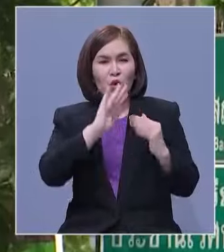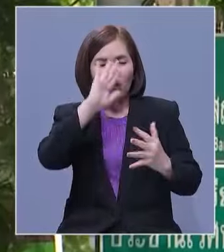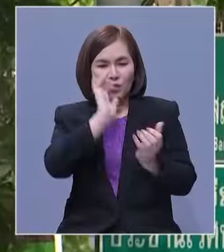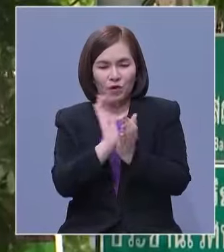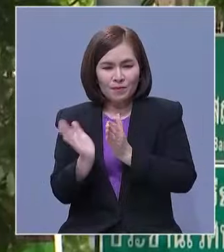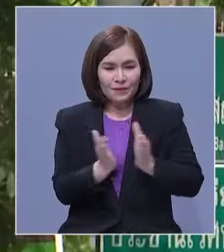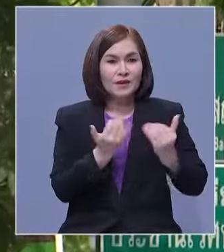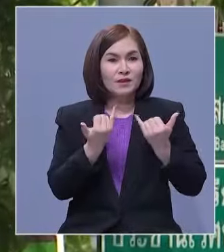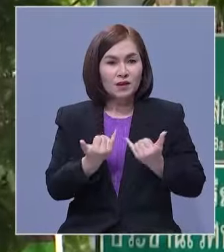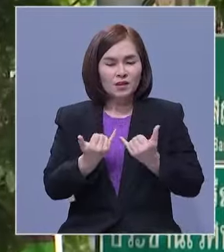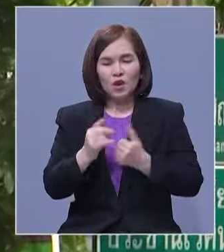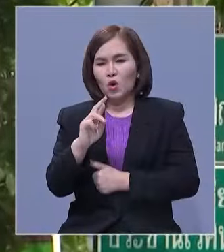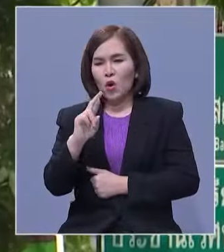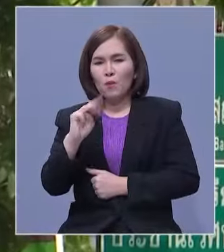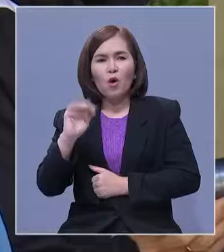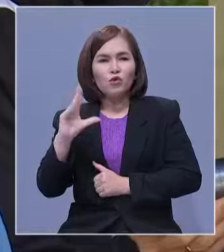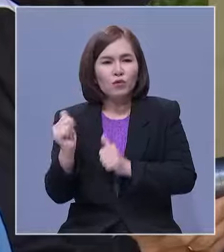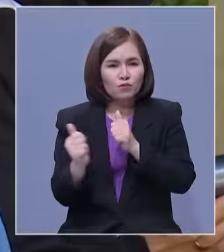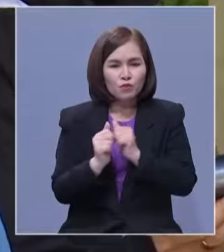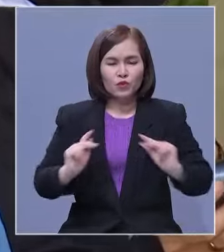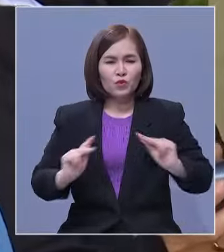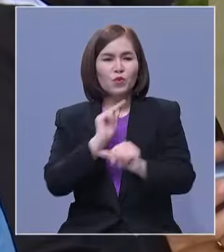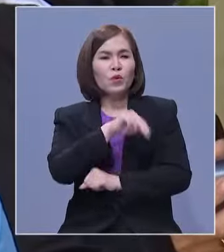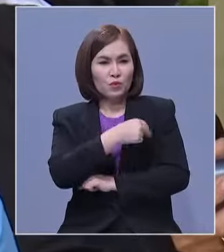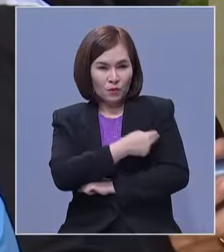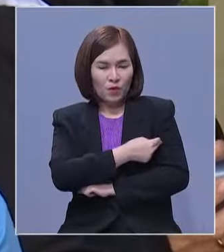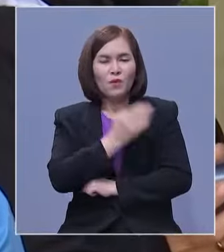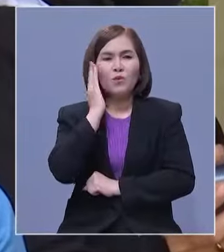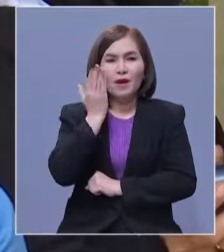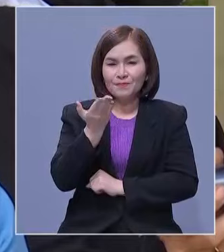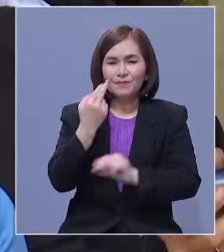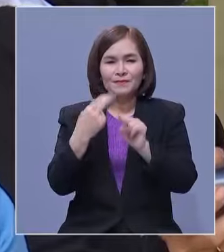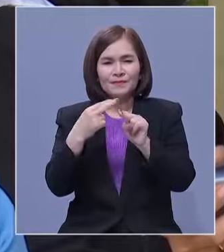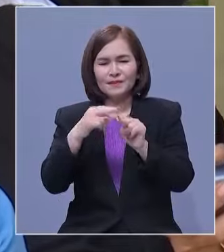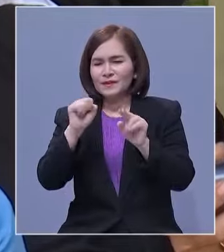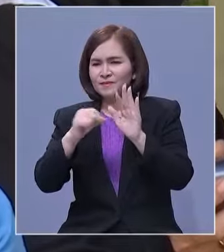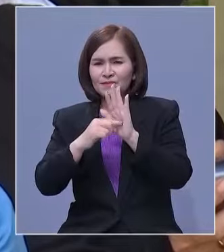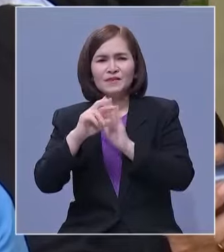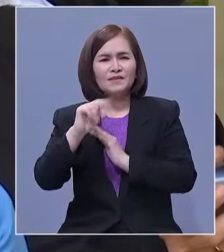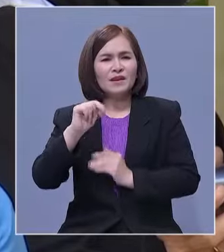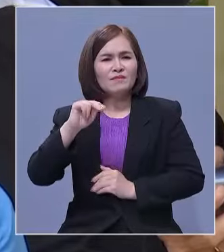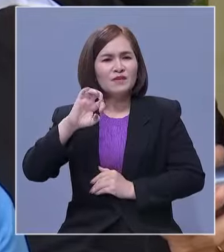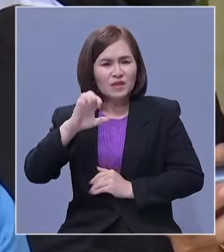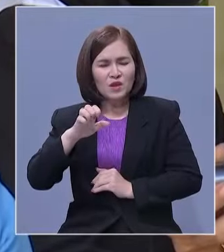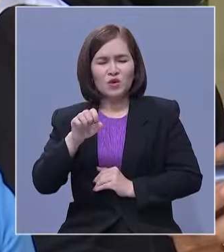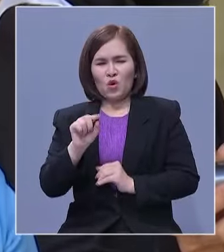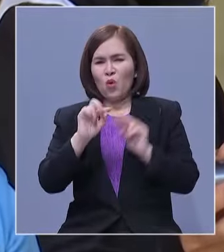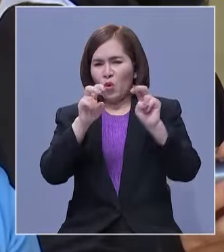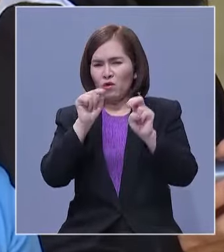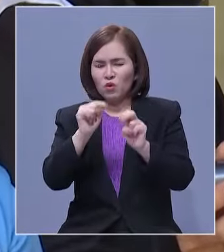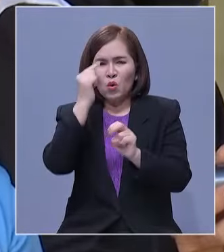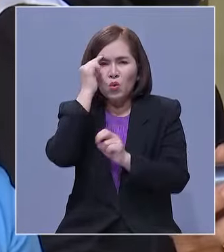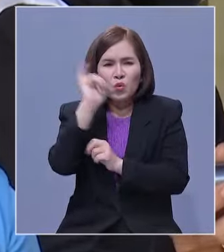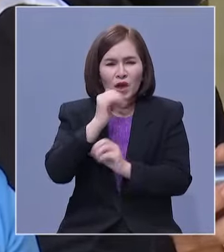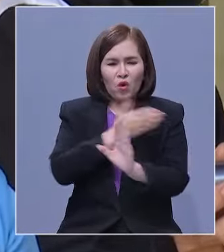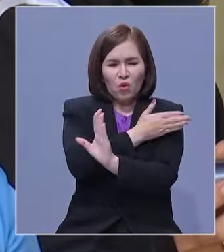ช่วยว่าการกระทรวงสาธารณสุขนะครับเมื่อวานนี้ก็เปิดเผยกับนักข่าวนะครับบอกว่ายังไม่รู้เรื่องราวที่เกิดขึ้นแล้วก็ช่วงหลายวันมาเนี้ย